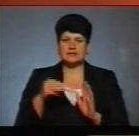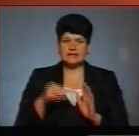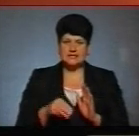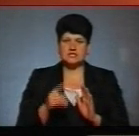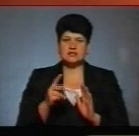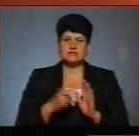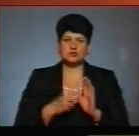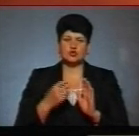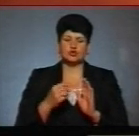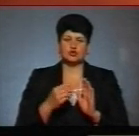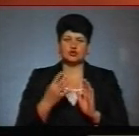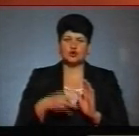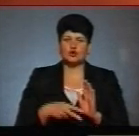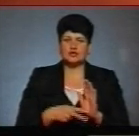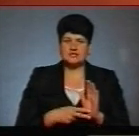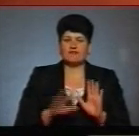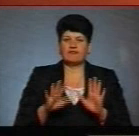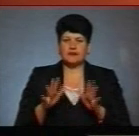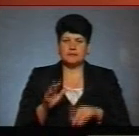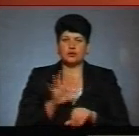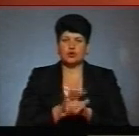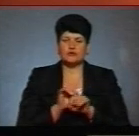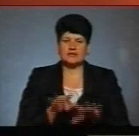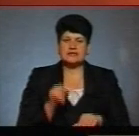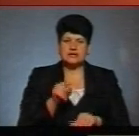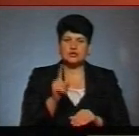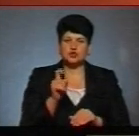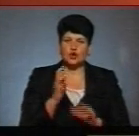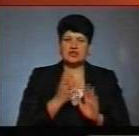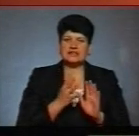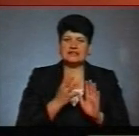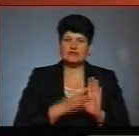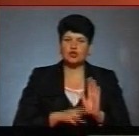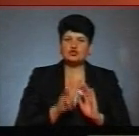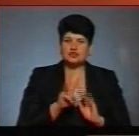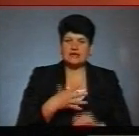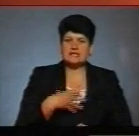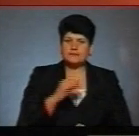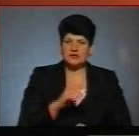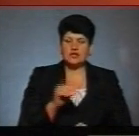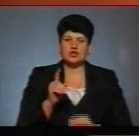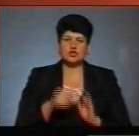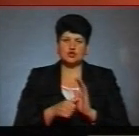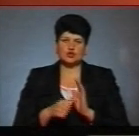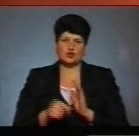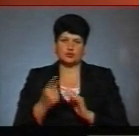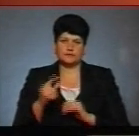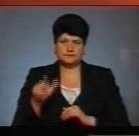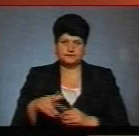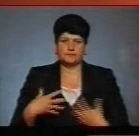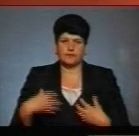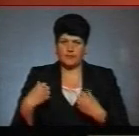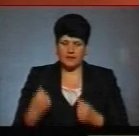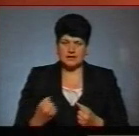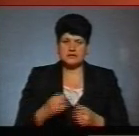7647 підтверджених випадків COVID-19. З них 193 летальні. 601 пацієнт одужав. За добу